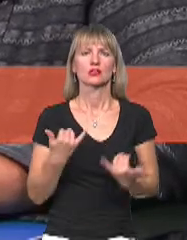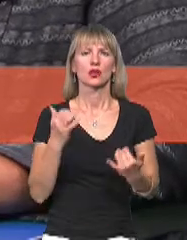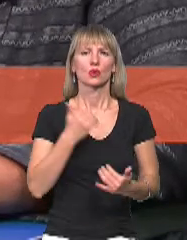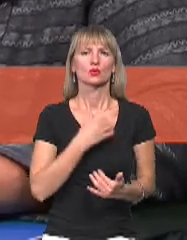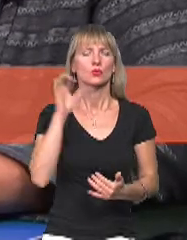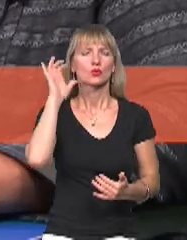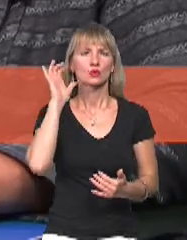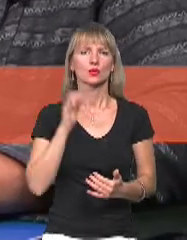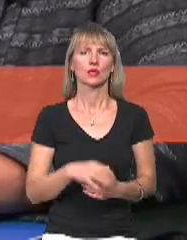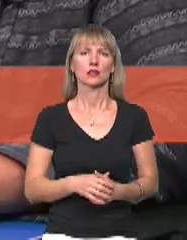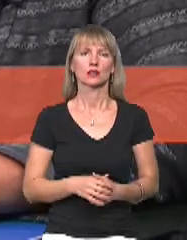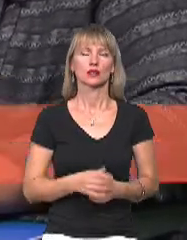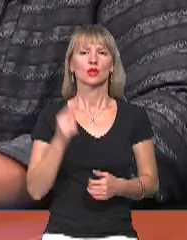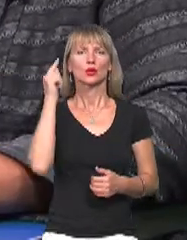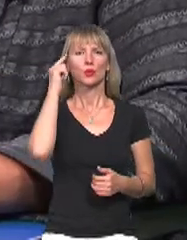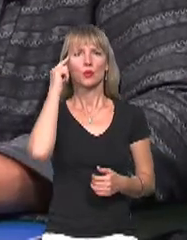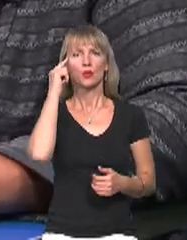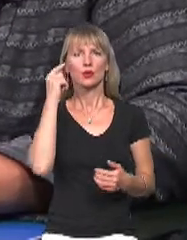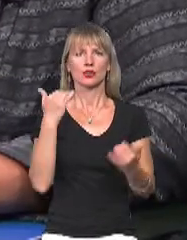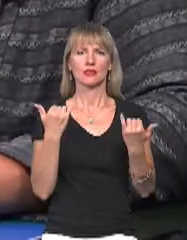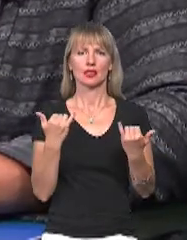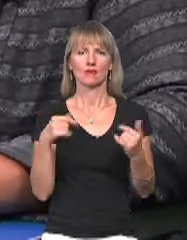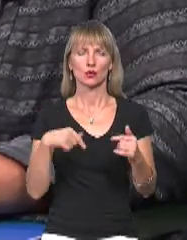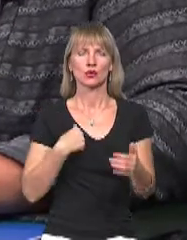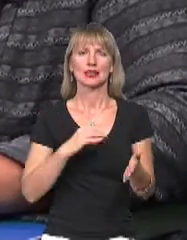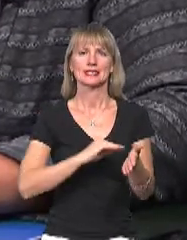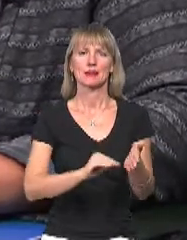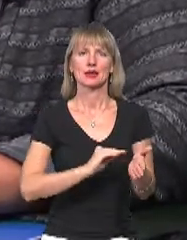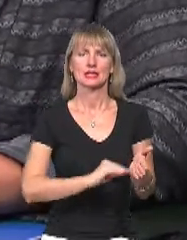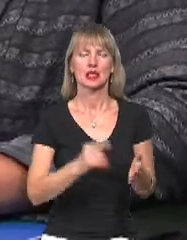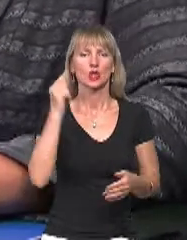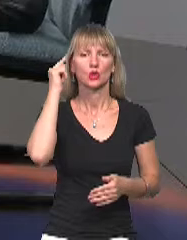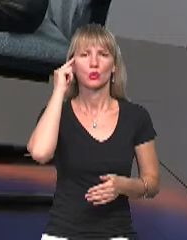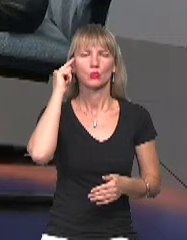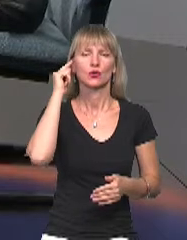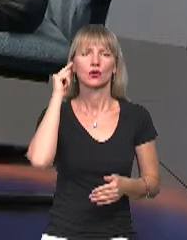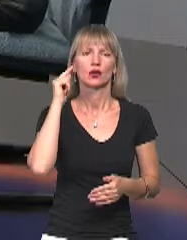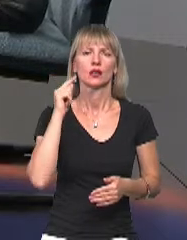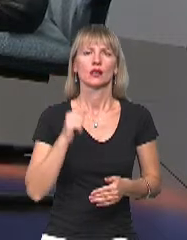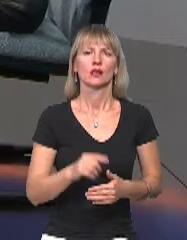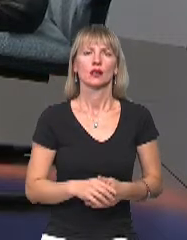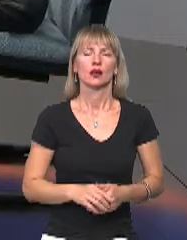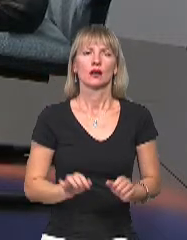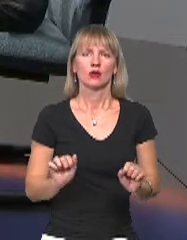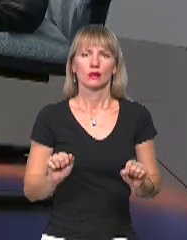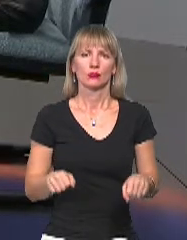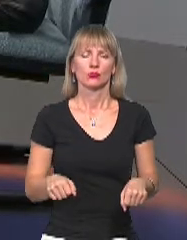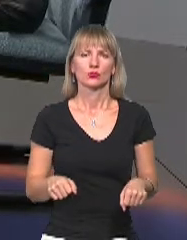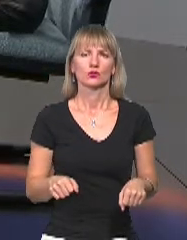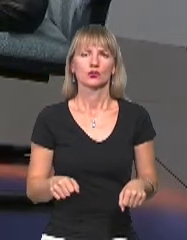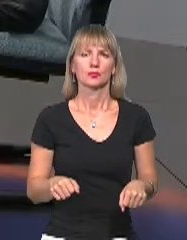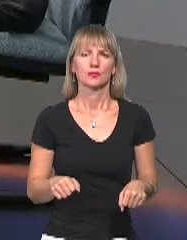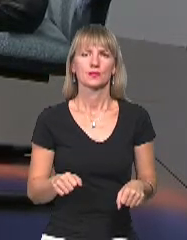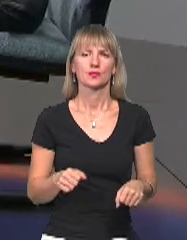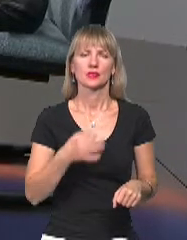послухати думку. Сьогодні тут я записала думку, може, навіть